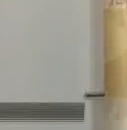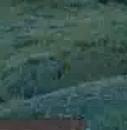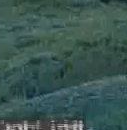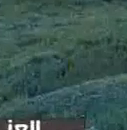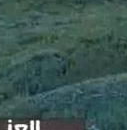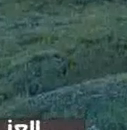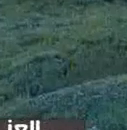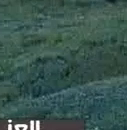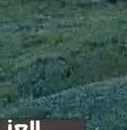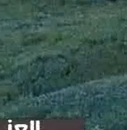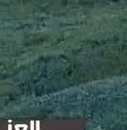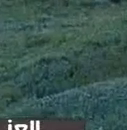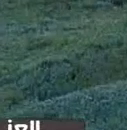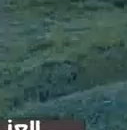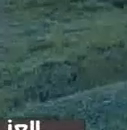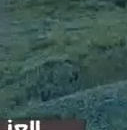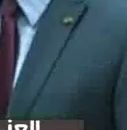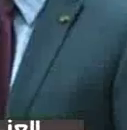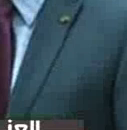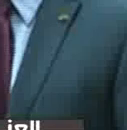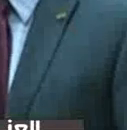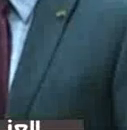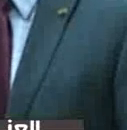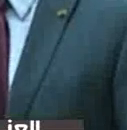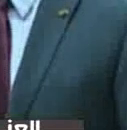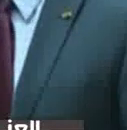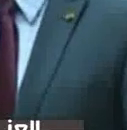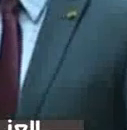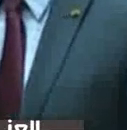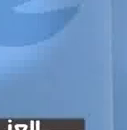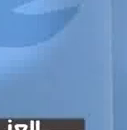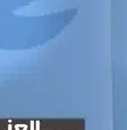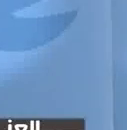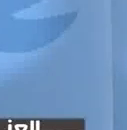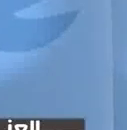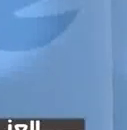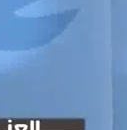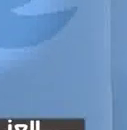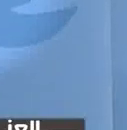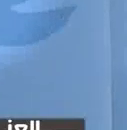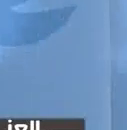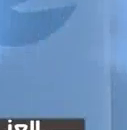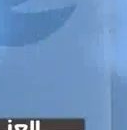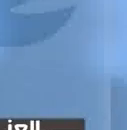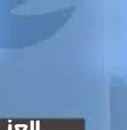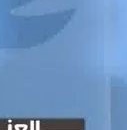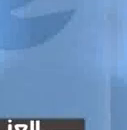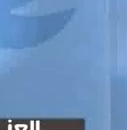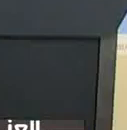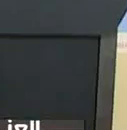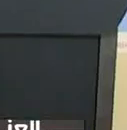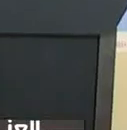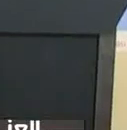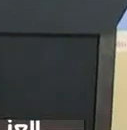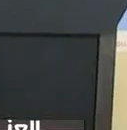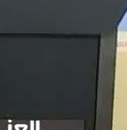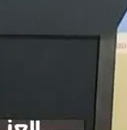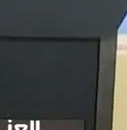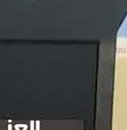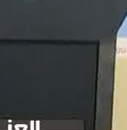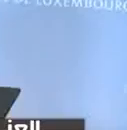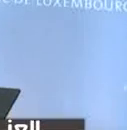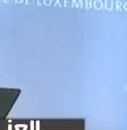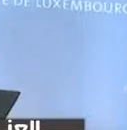رئيس الحكومة يؤكد خلال زيارته إلى لوكسمبورغ أن من أولويات حكومته خلق مناخ ملائم لجذب الاستثمارات